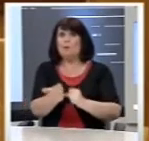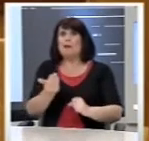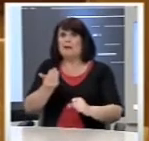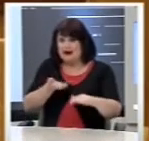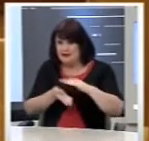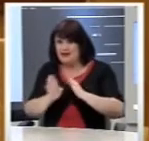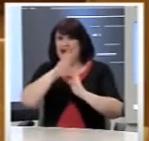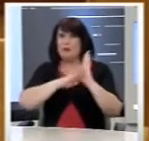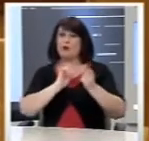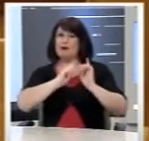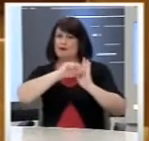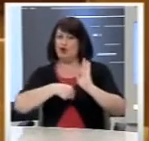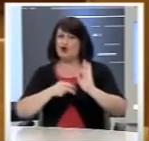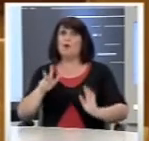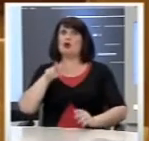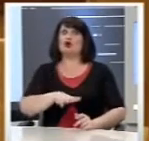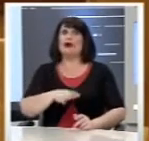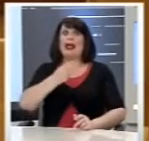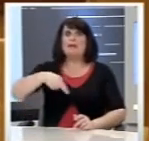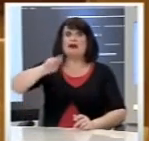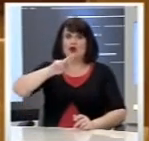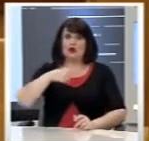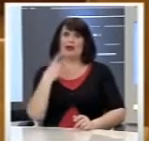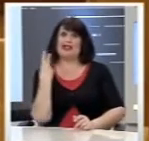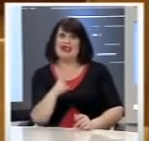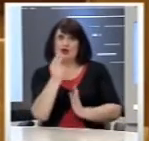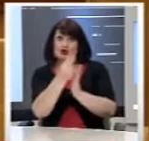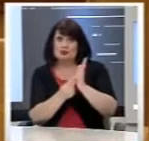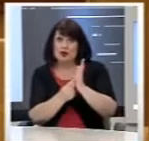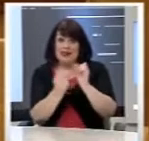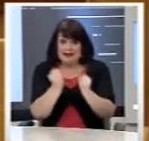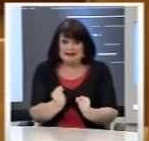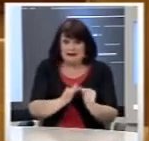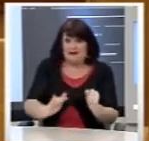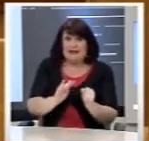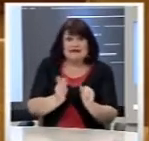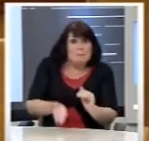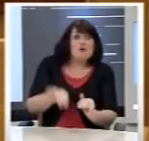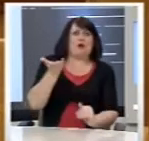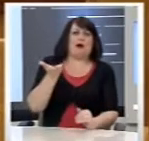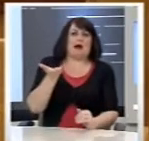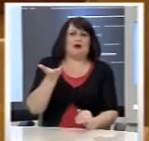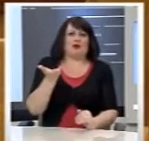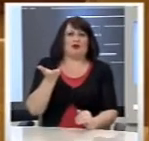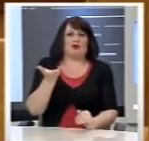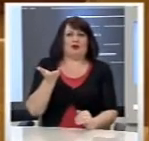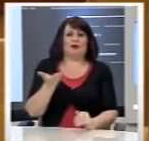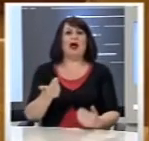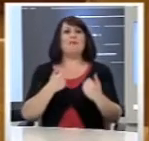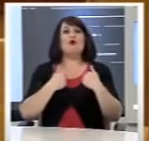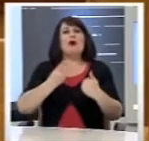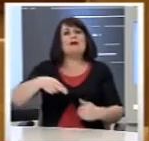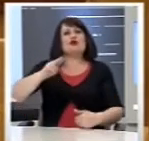το πρόγραμμα, τα δικά της επιτόκια ήταν περίπου 200 μονάδες βάσης υψηλότερα από τα